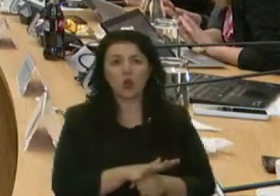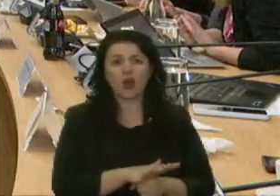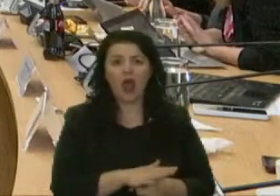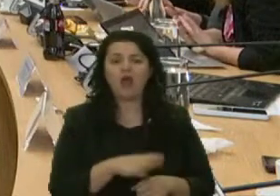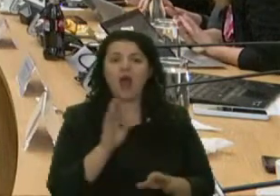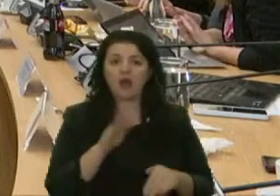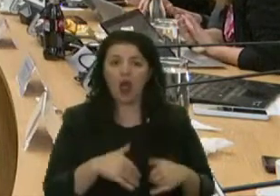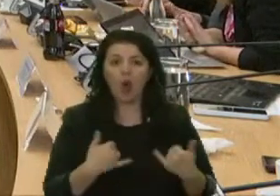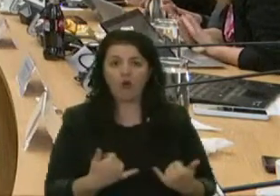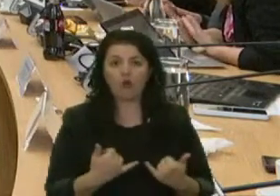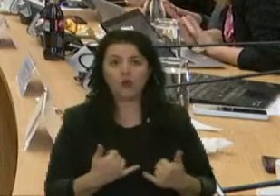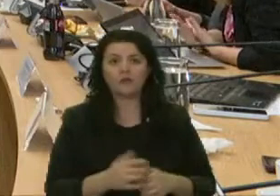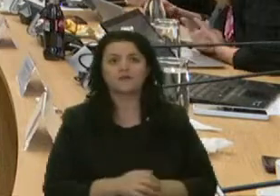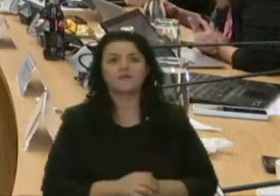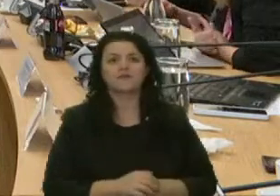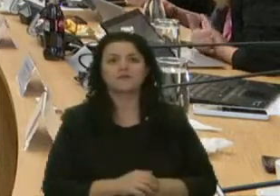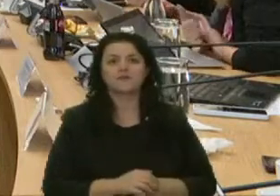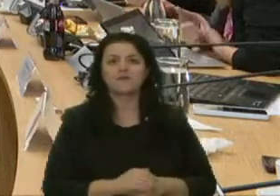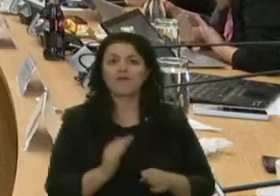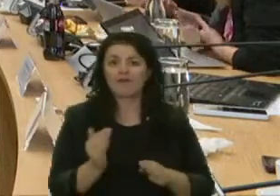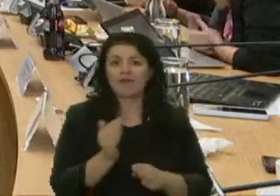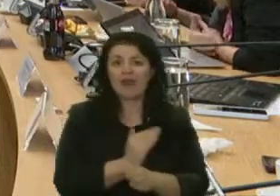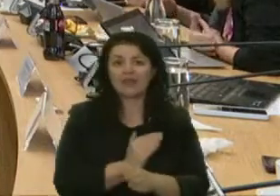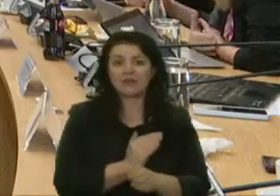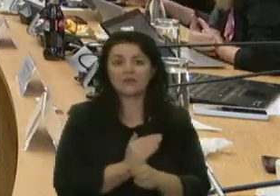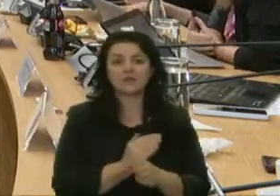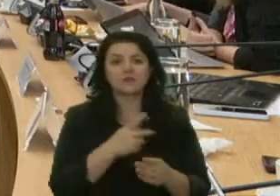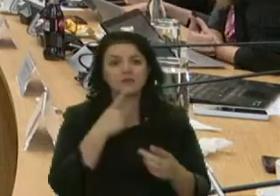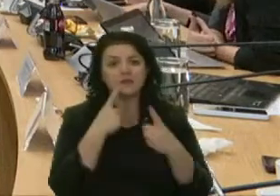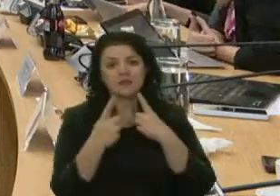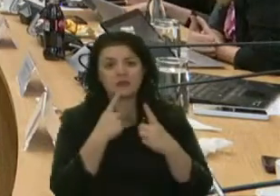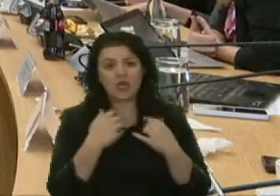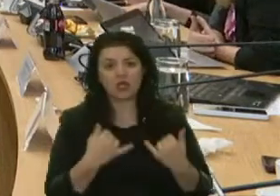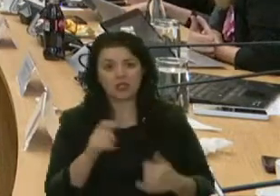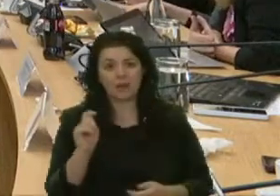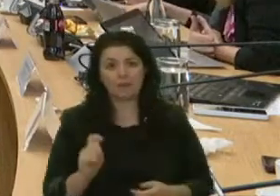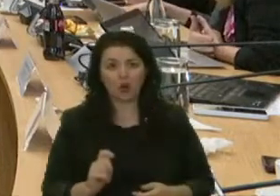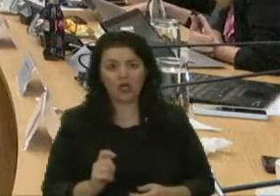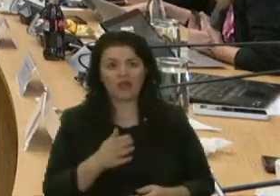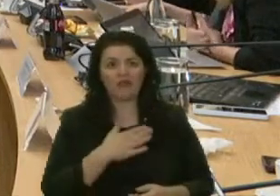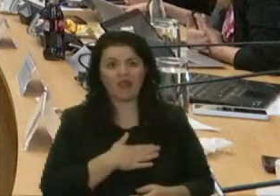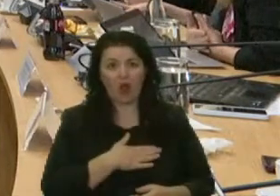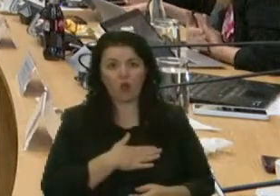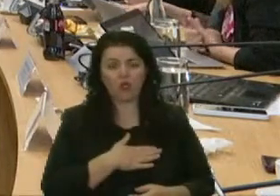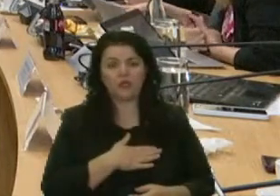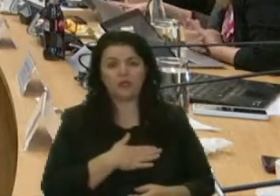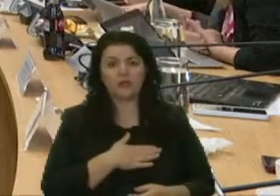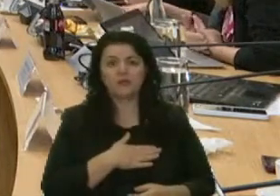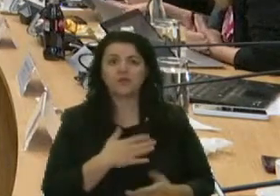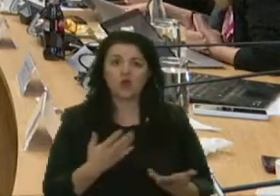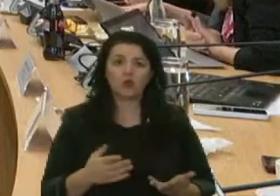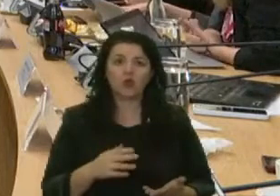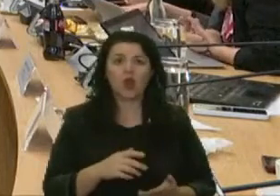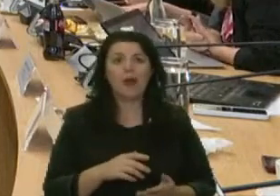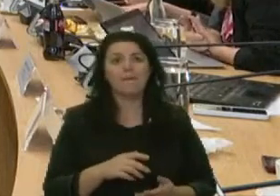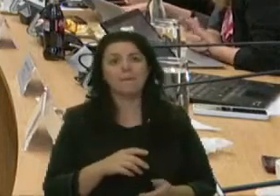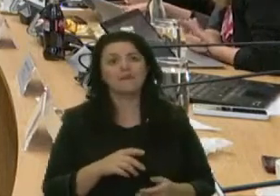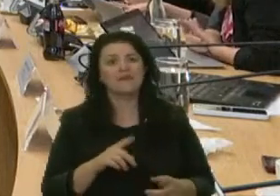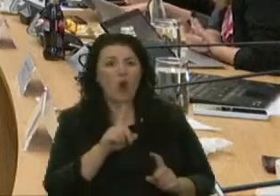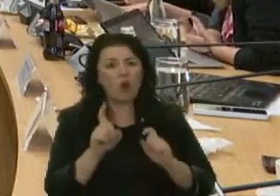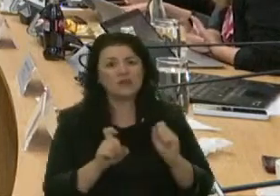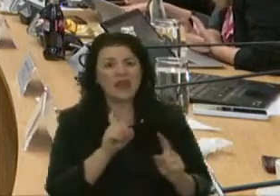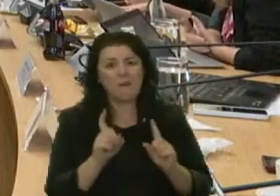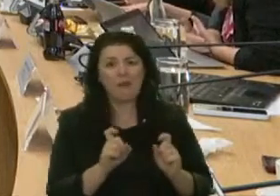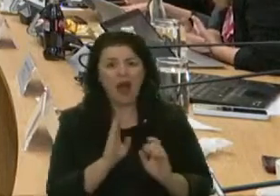momentul de față pe el dar înainte de a reveni și de a ajunge la acest proiect aș vrea Domnule primar să vă mai adresez o